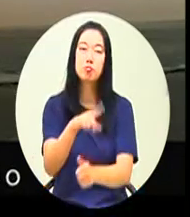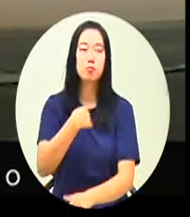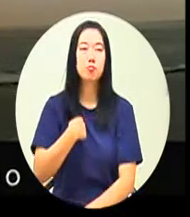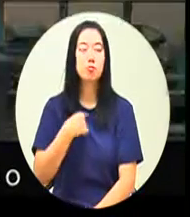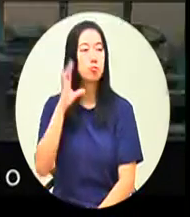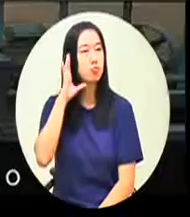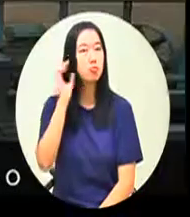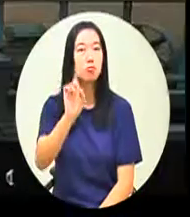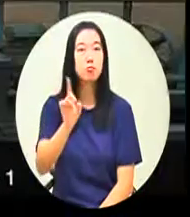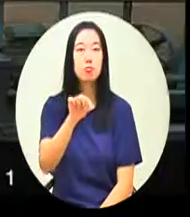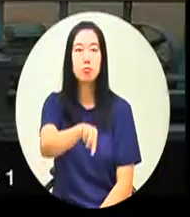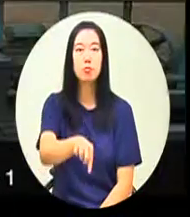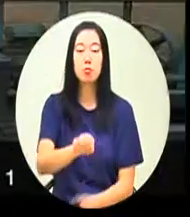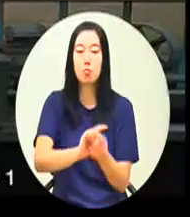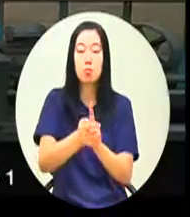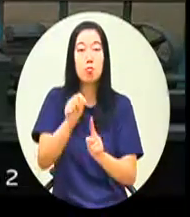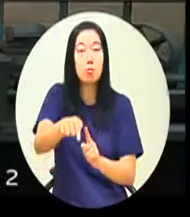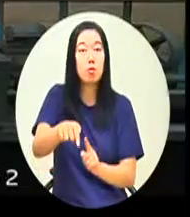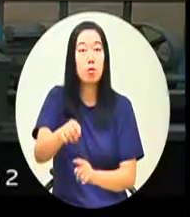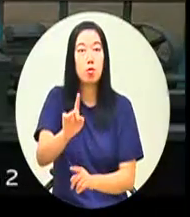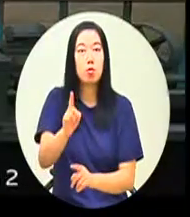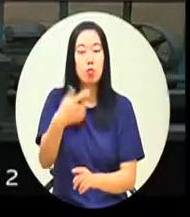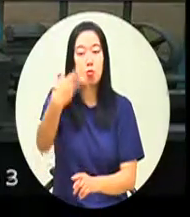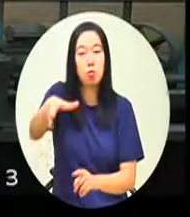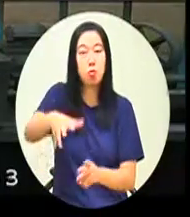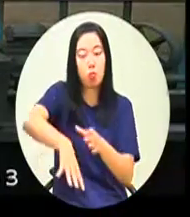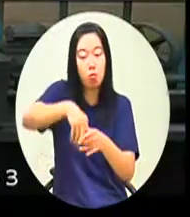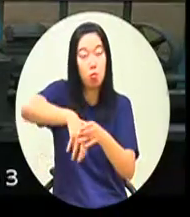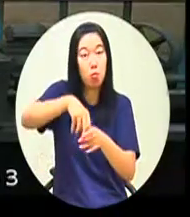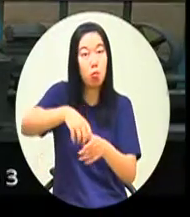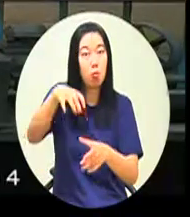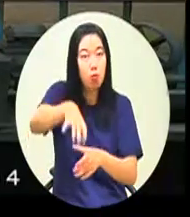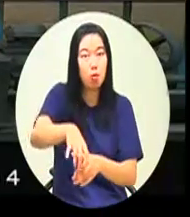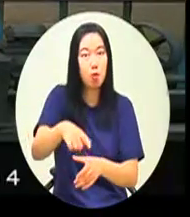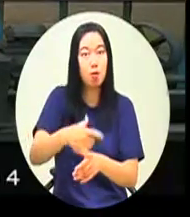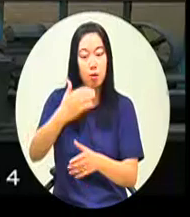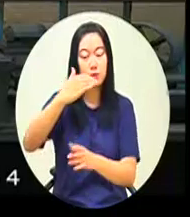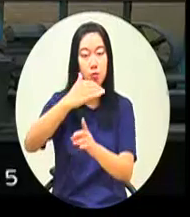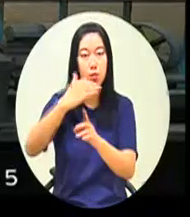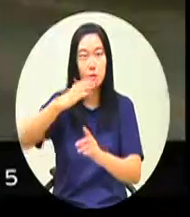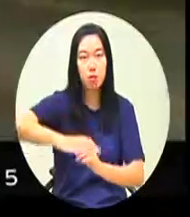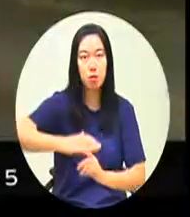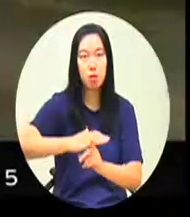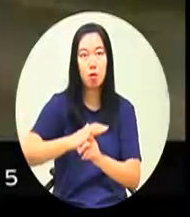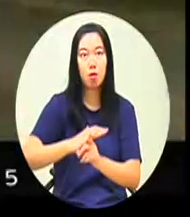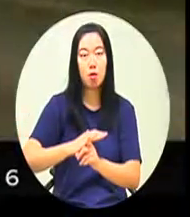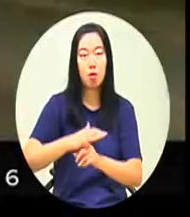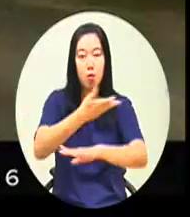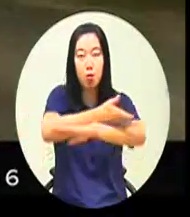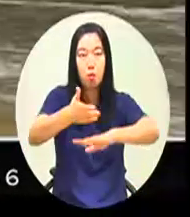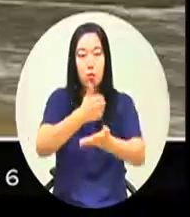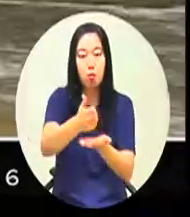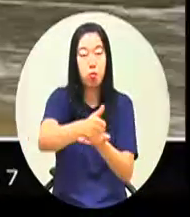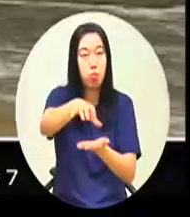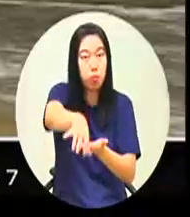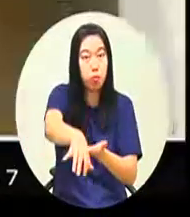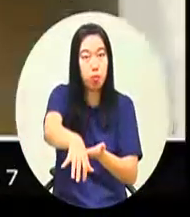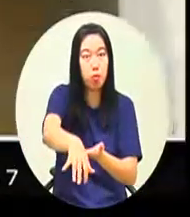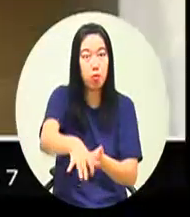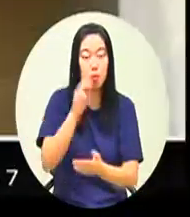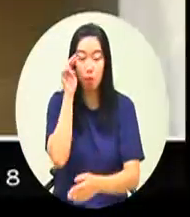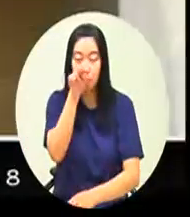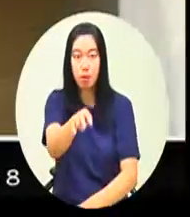成这个样子，西周抽水站，因为它在底下嘛。那个出水口啊，它出水口是怎么样，你知道吗？局长，你看一